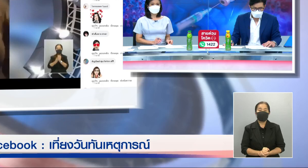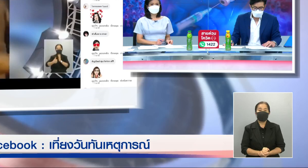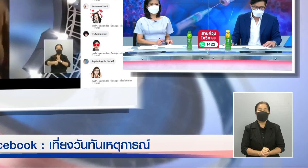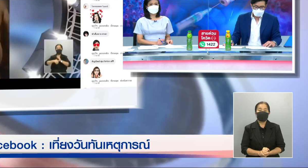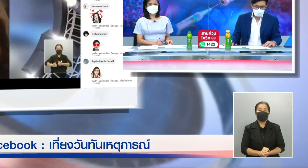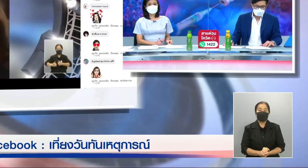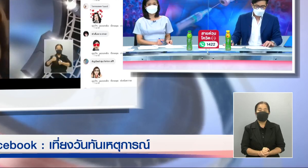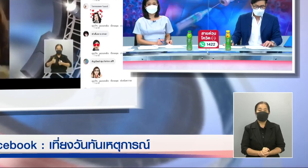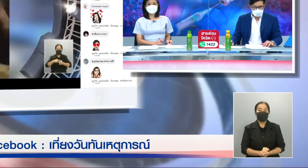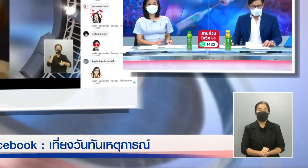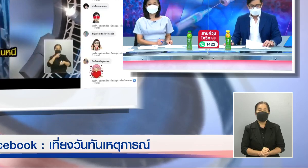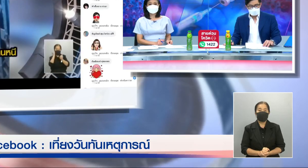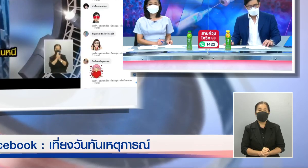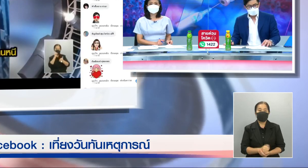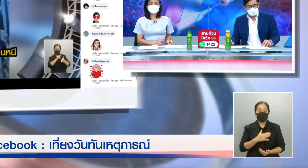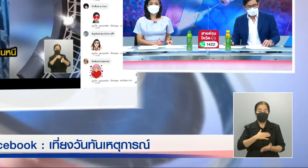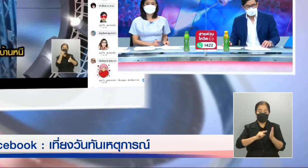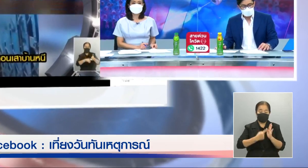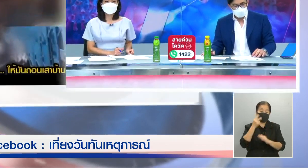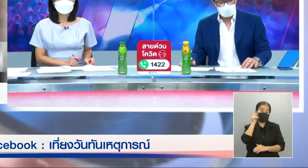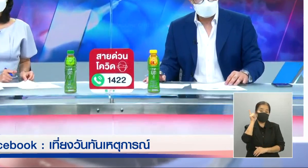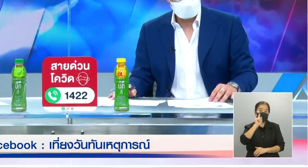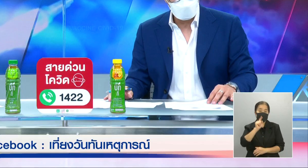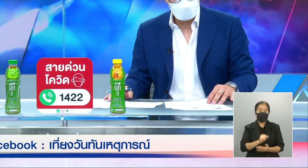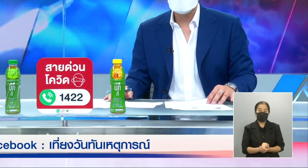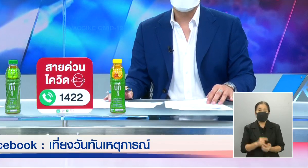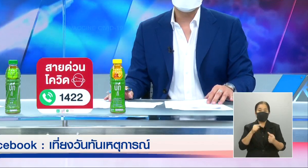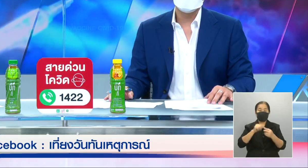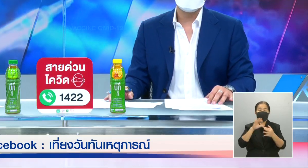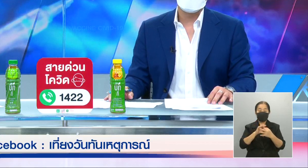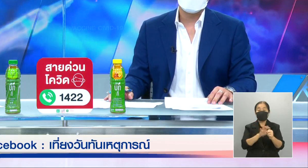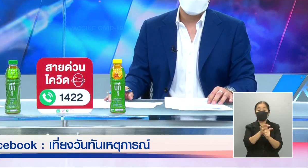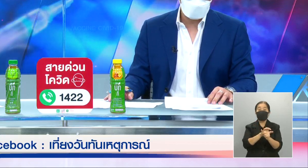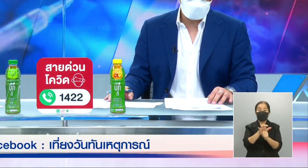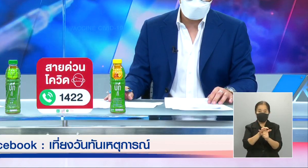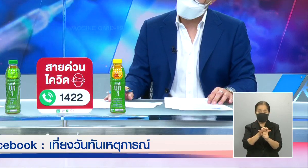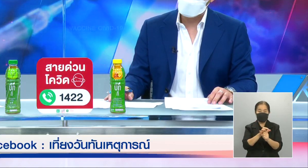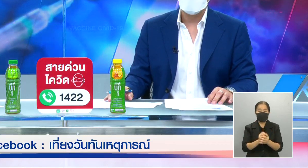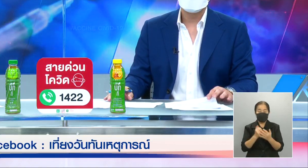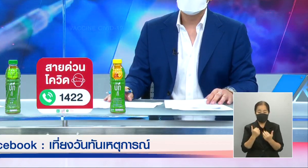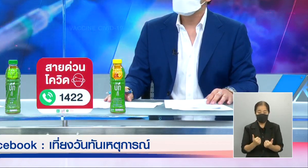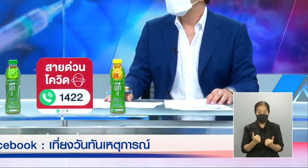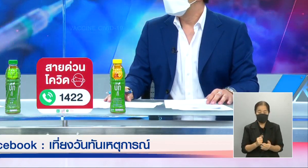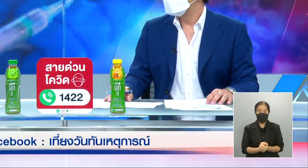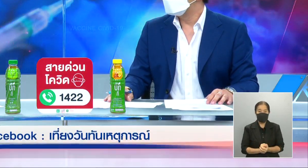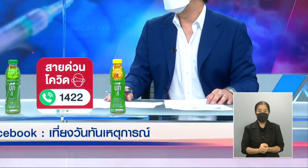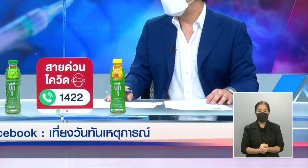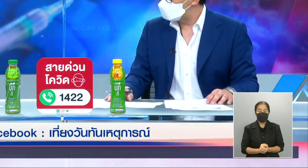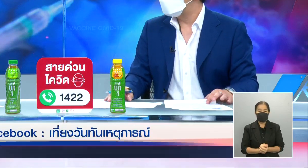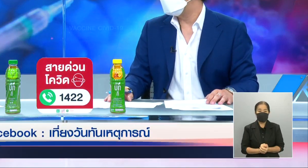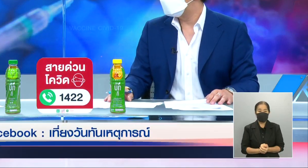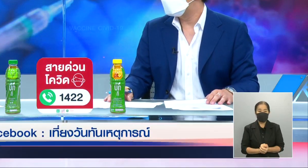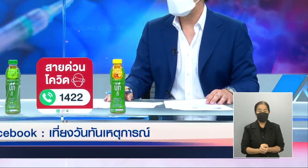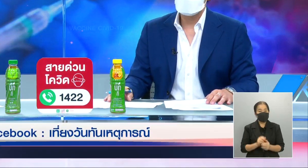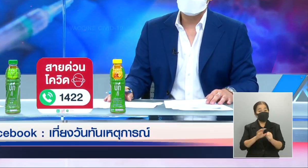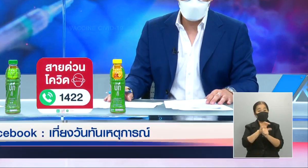พี่สาวนะครับเราไปดูเรื่องแรกในวันนี้ก็ยังคงอยู่กับเรื่องราวของโควิชในทีมชมครับเพราะว่ากูมึงก็